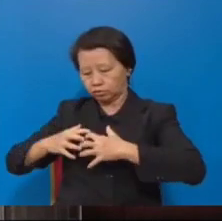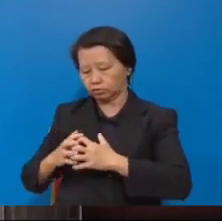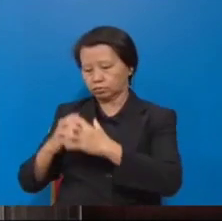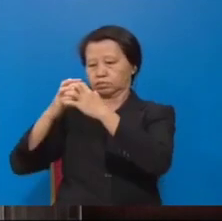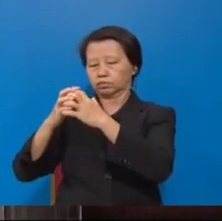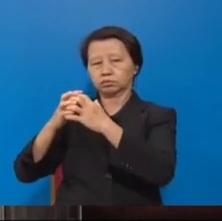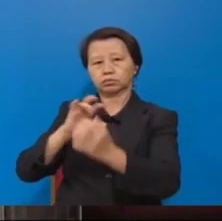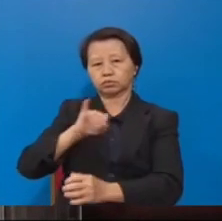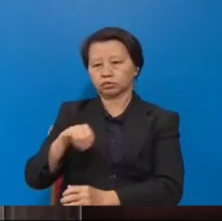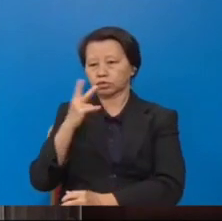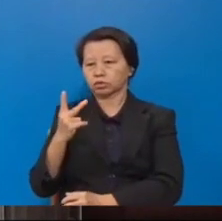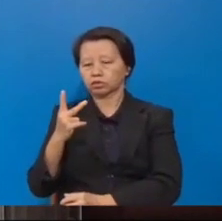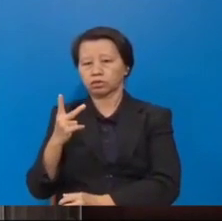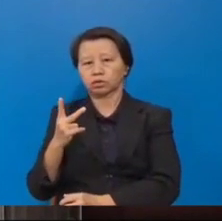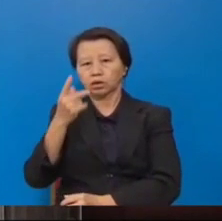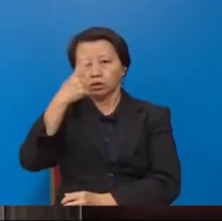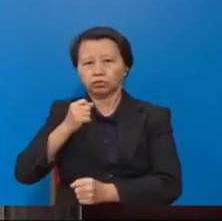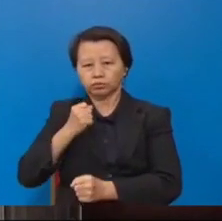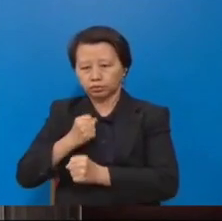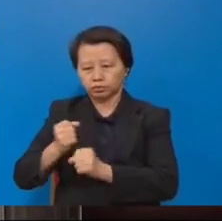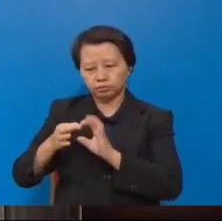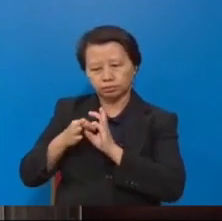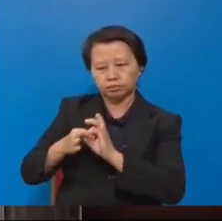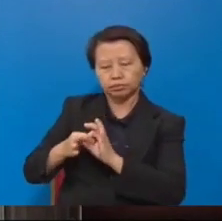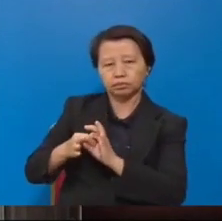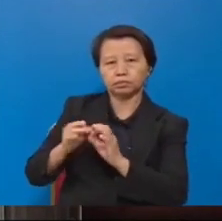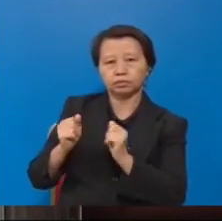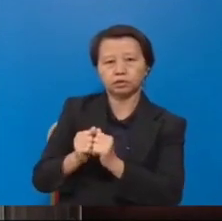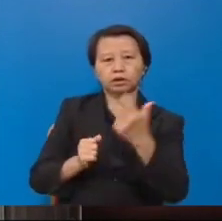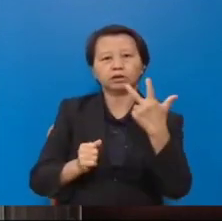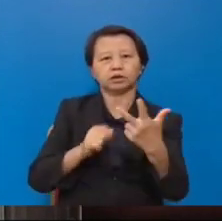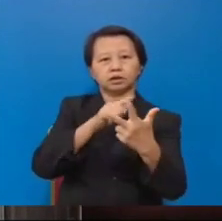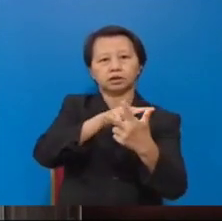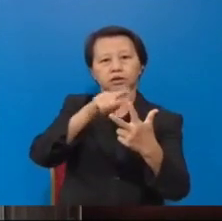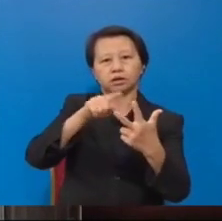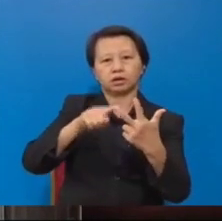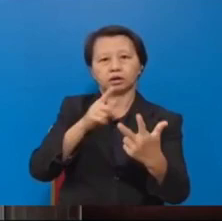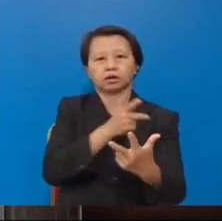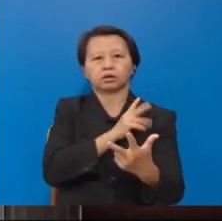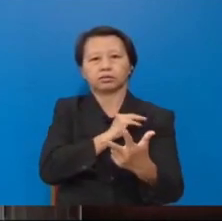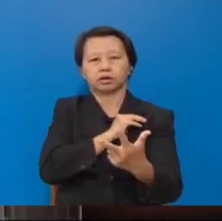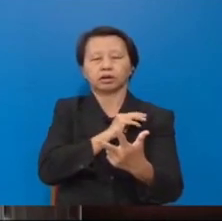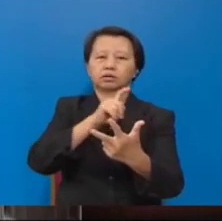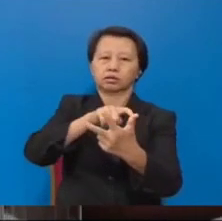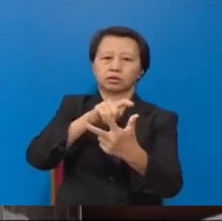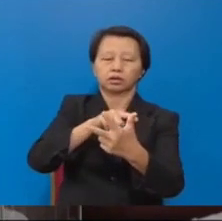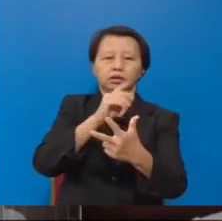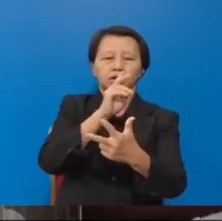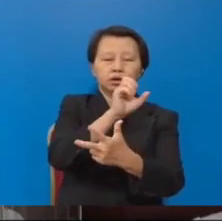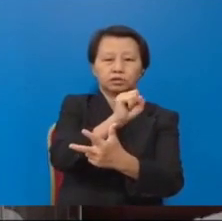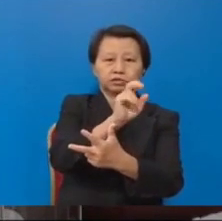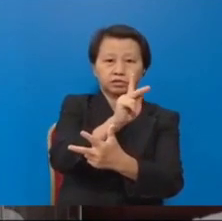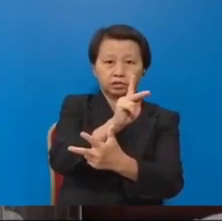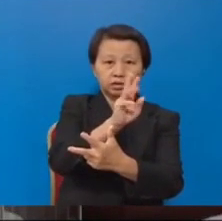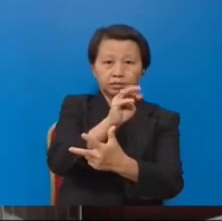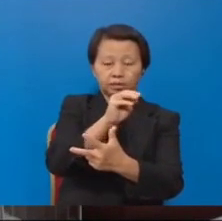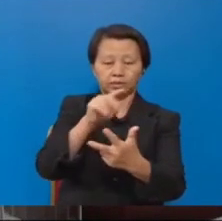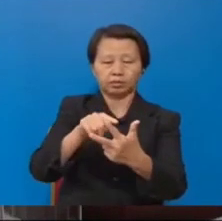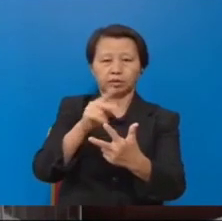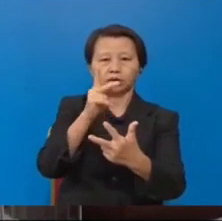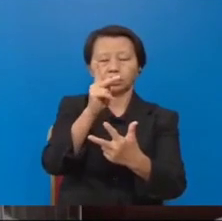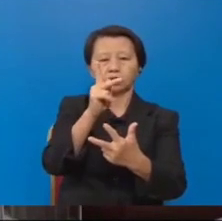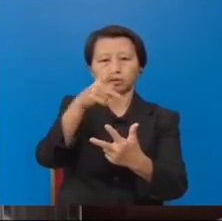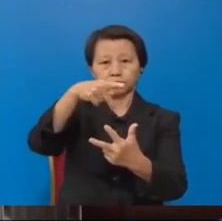hajatan kuasa dan kerja untuk bekerjasama dengan tiga Kementerian lain itu Kementerian komunikasi kementerian